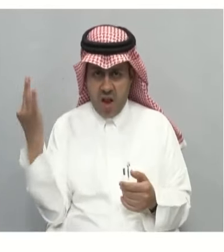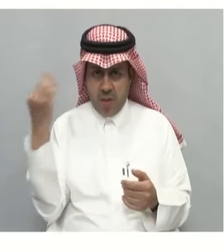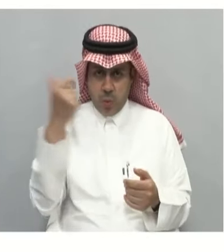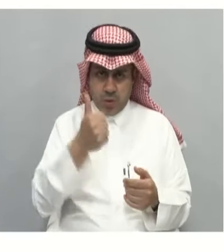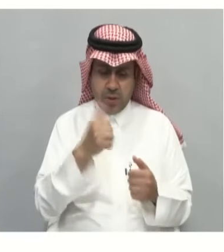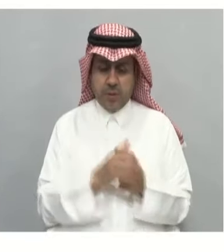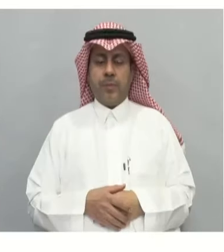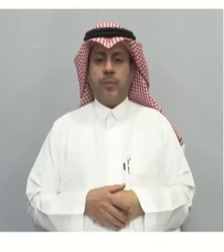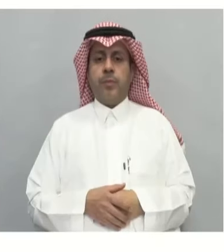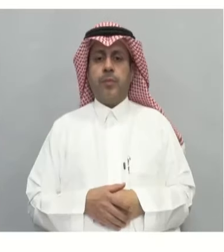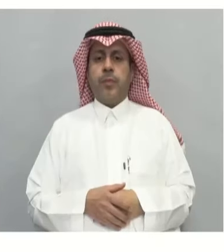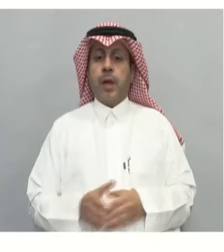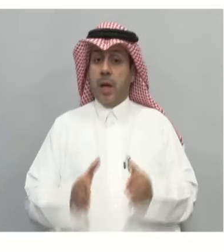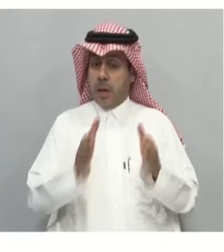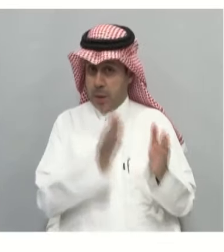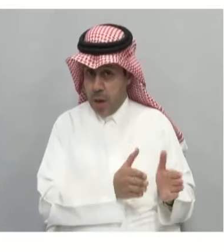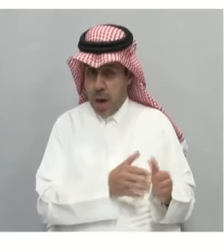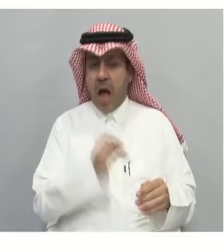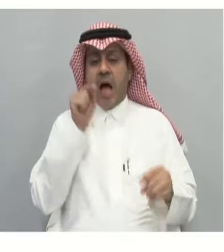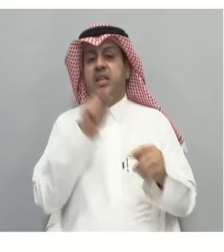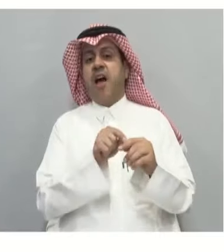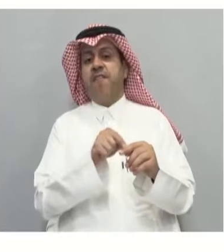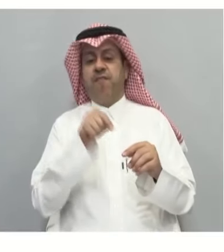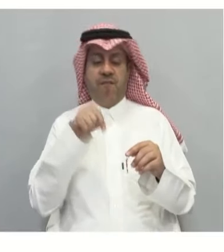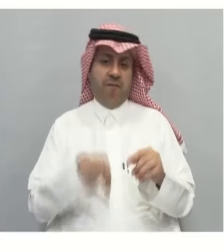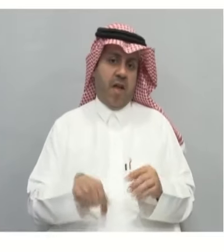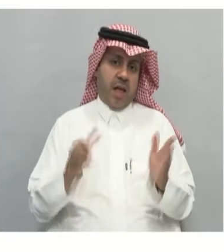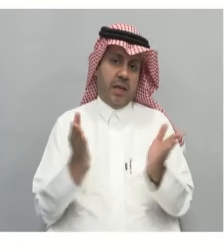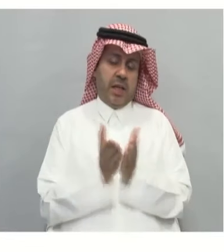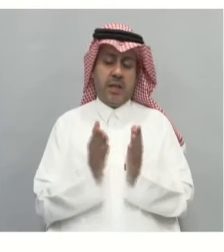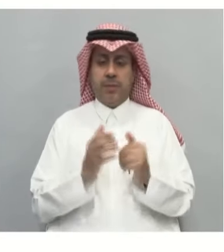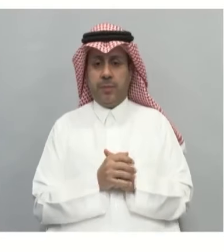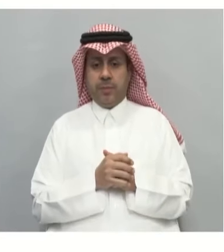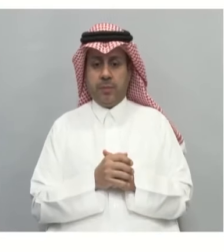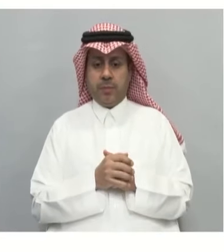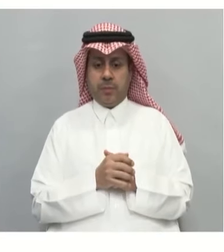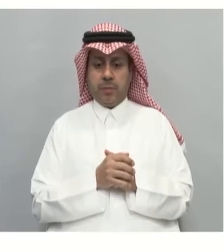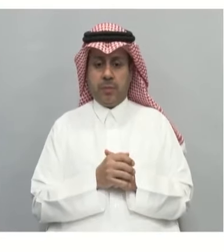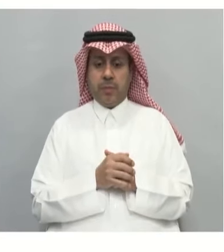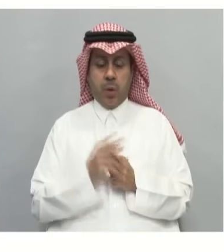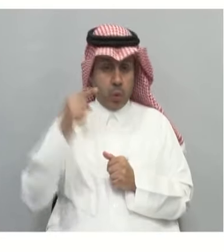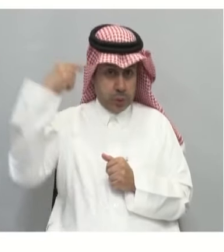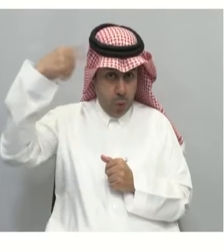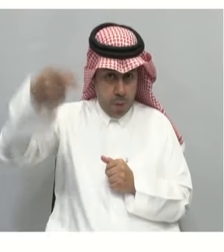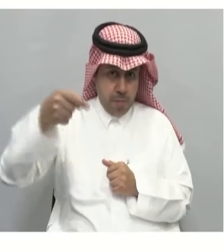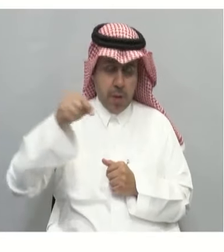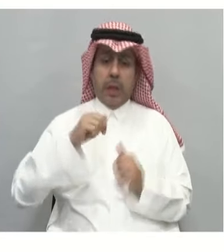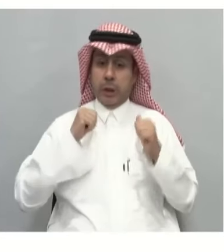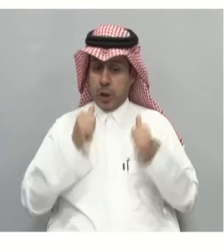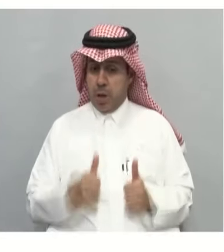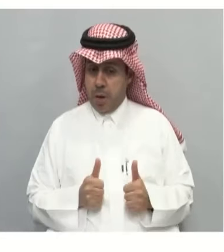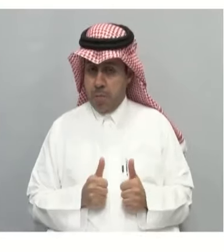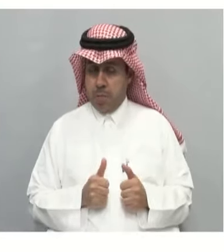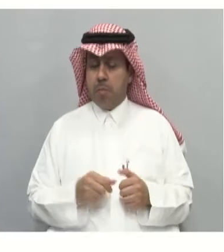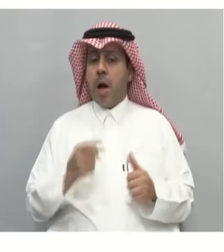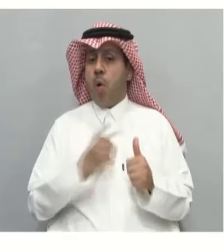الثامن ناتي واياكم ابنائي الطلاب بناتي الطالبات الى اهداف درس اليوم يتوقع منك بعد الدرس